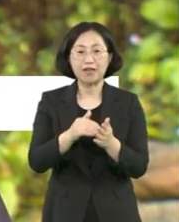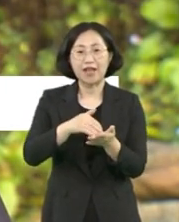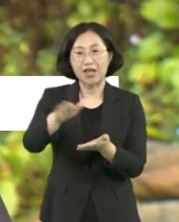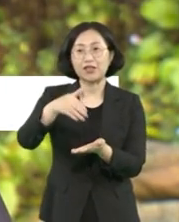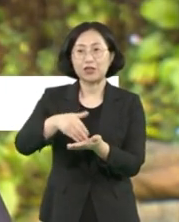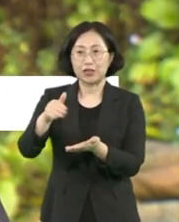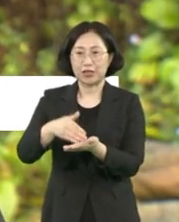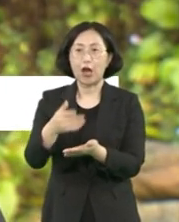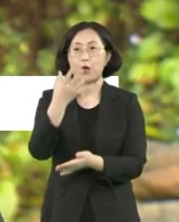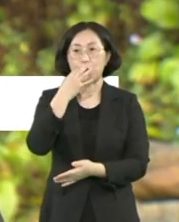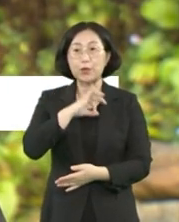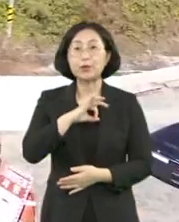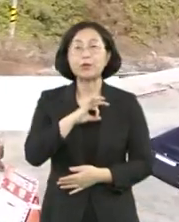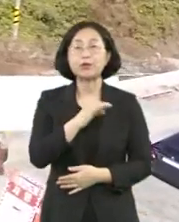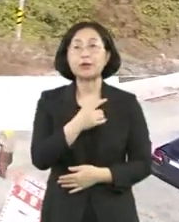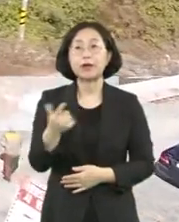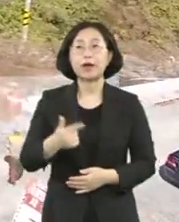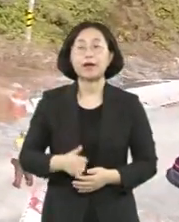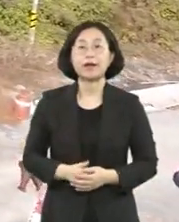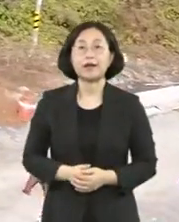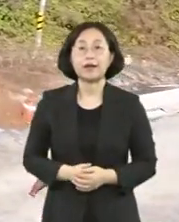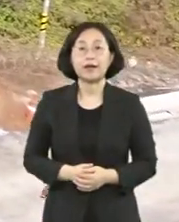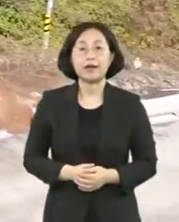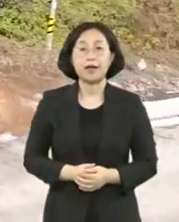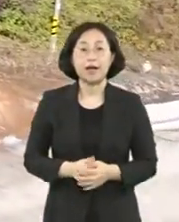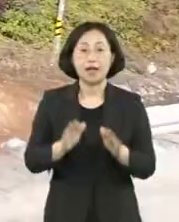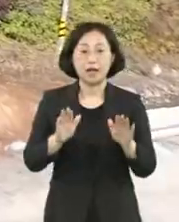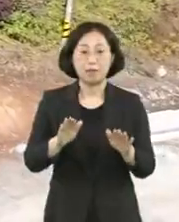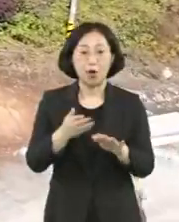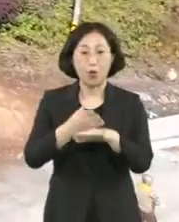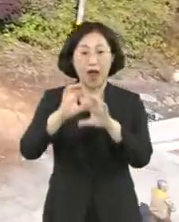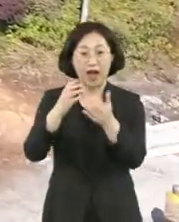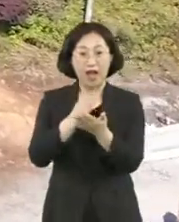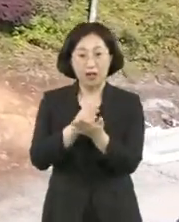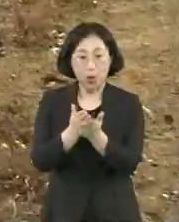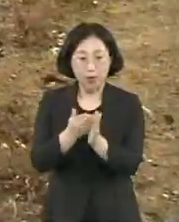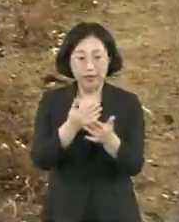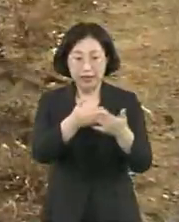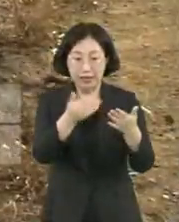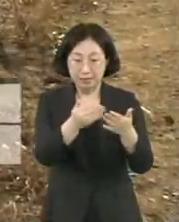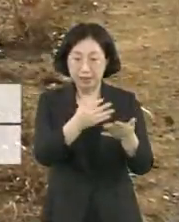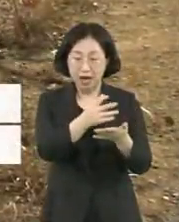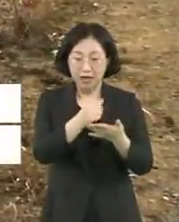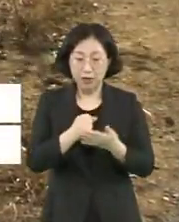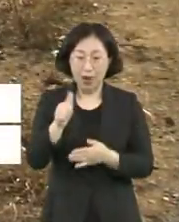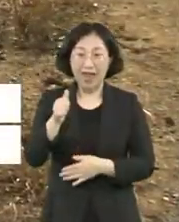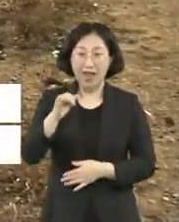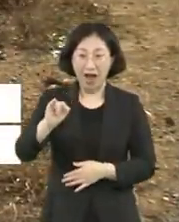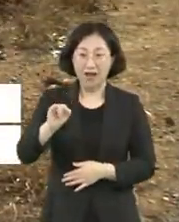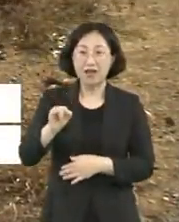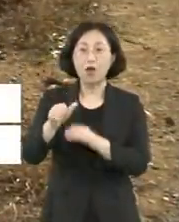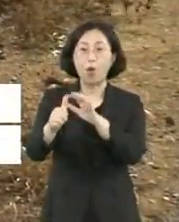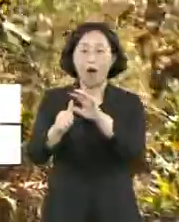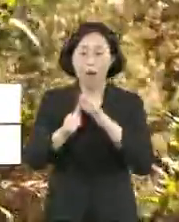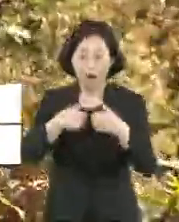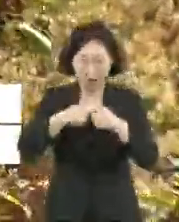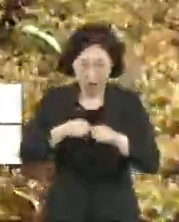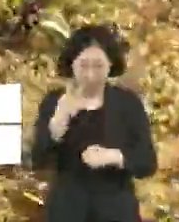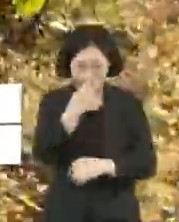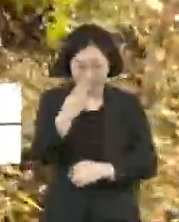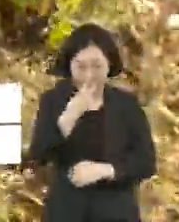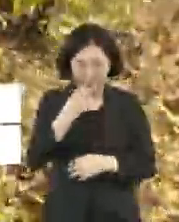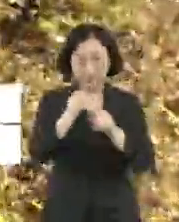있는 그런 계기가 되었습니다. 충남도는 이번 외래종 생태 지도를 토대로 AI를 활용한 정밀